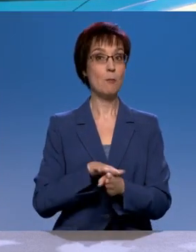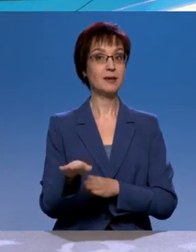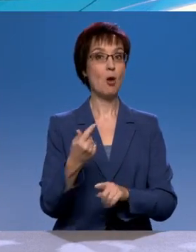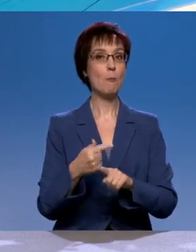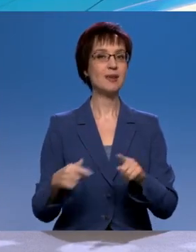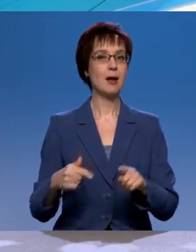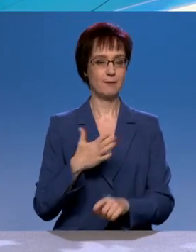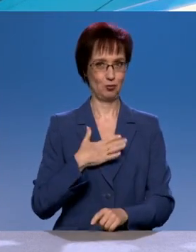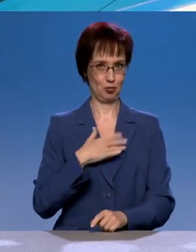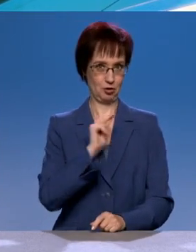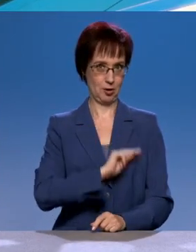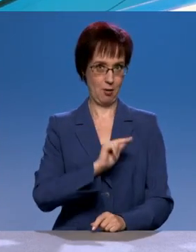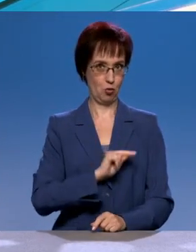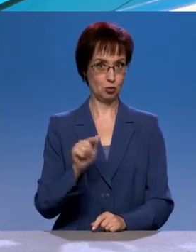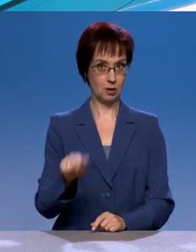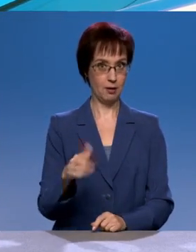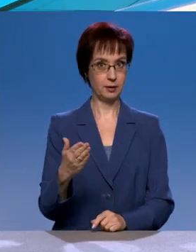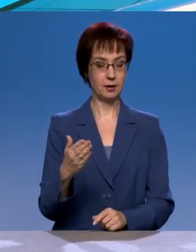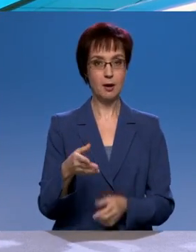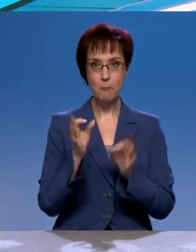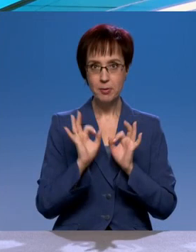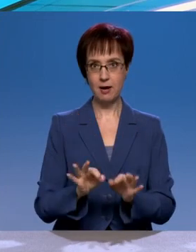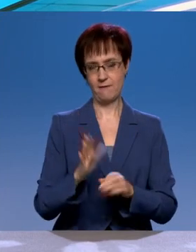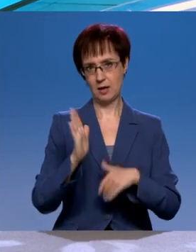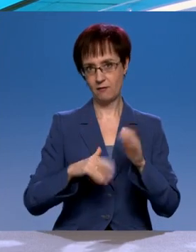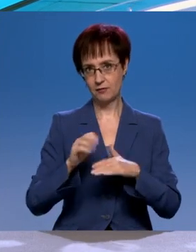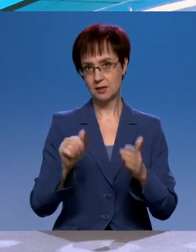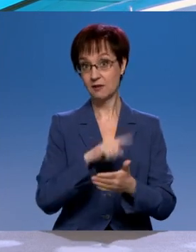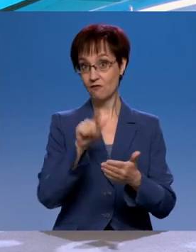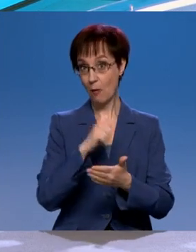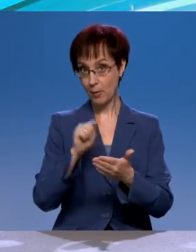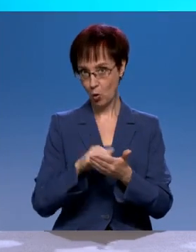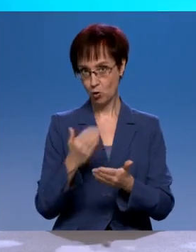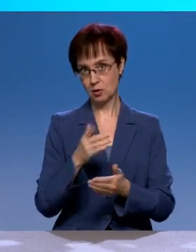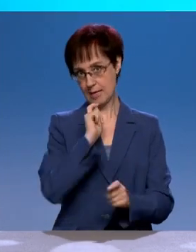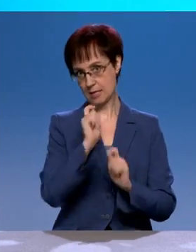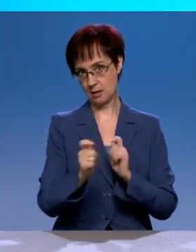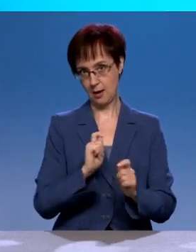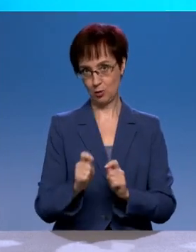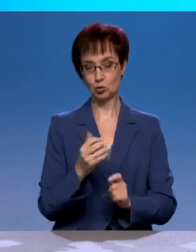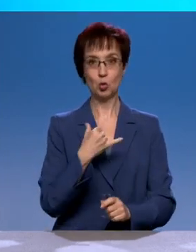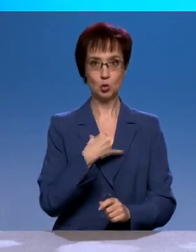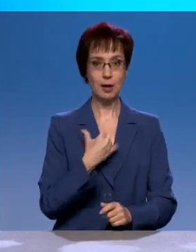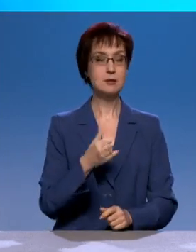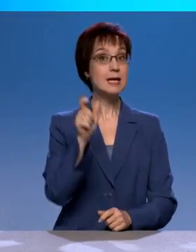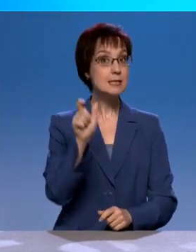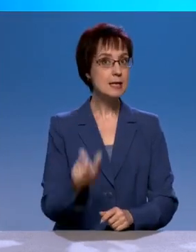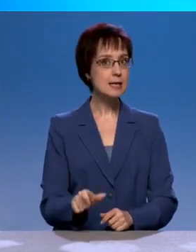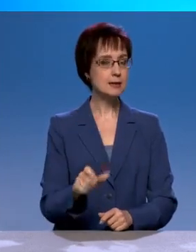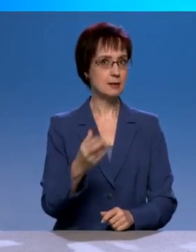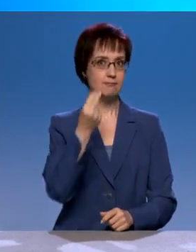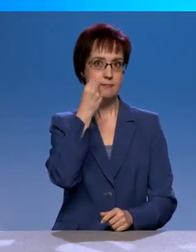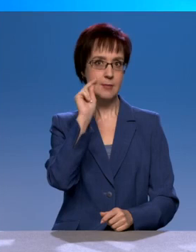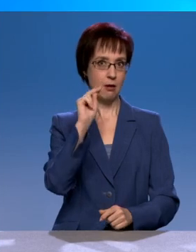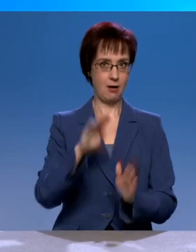очень, плохое слово, но отражает всю жизнь, у нас очень качественный зритель, благодаря которому мы немножко меняемся, я надеюсь,